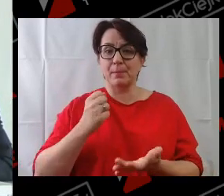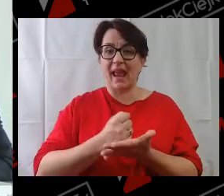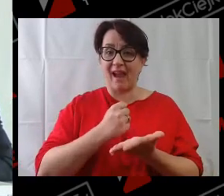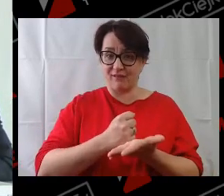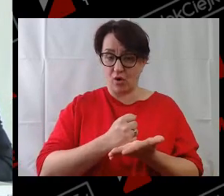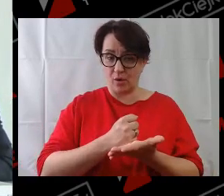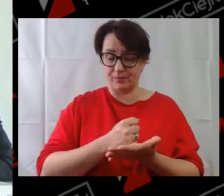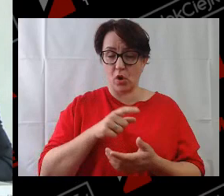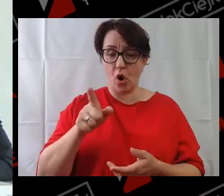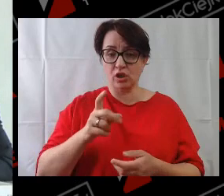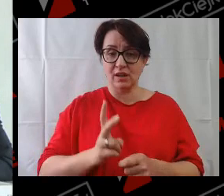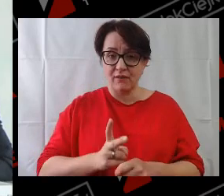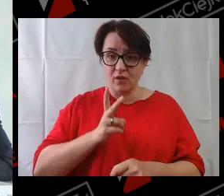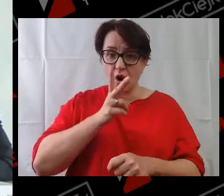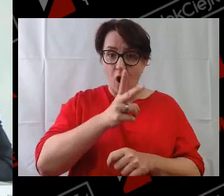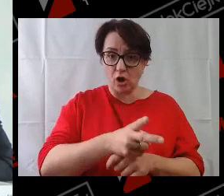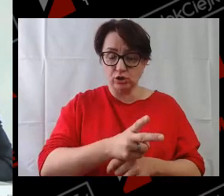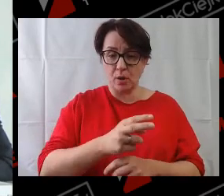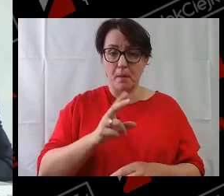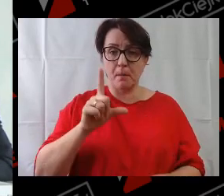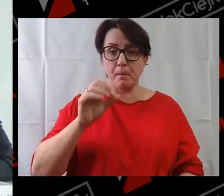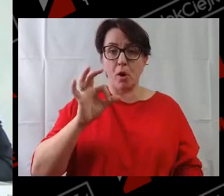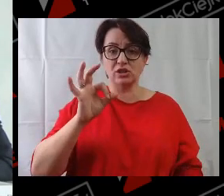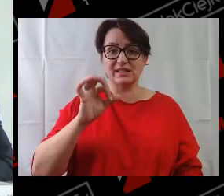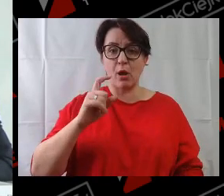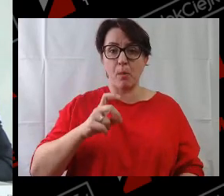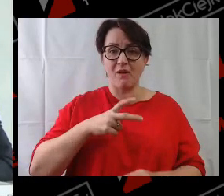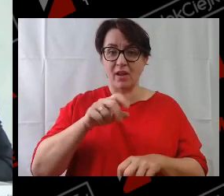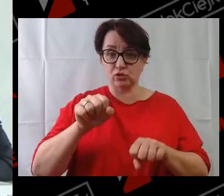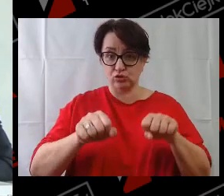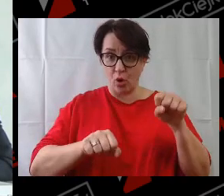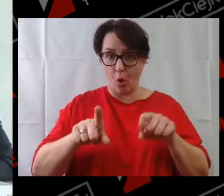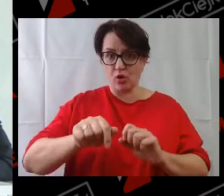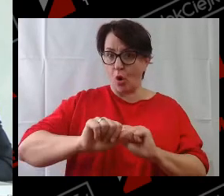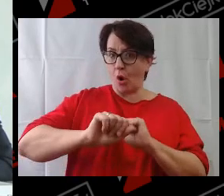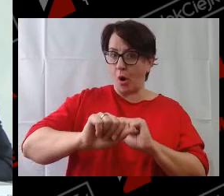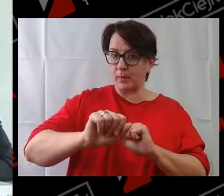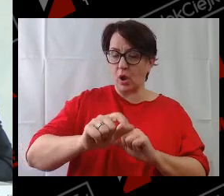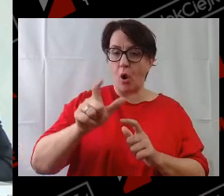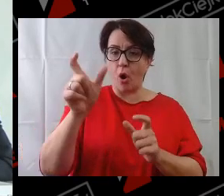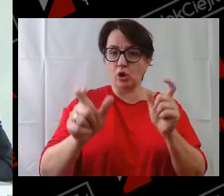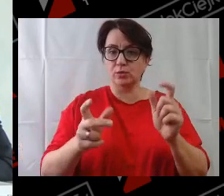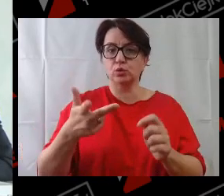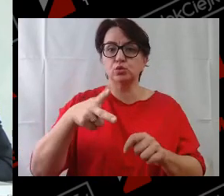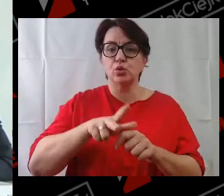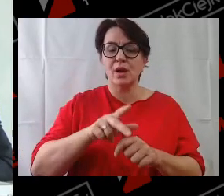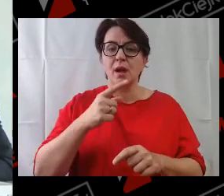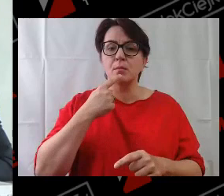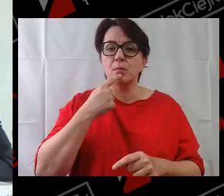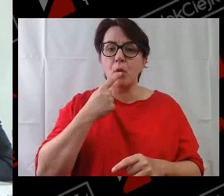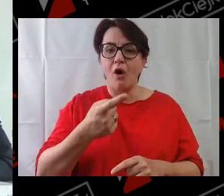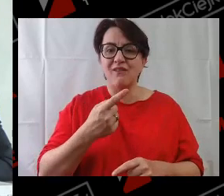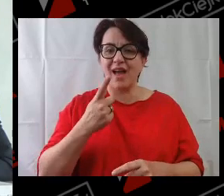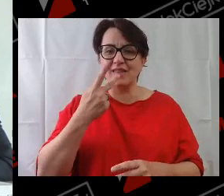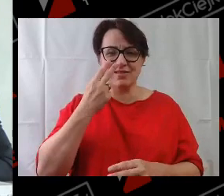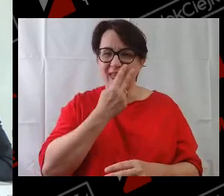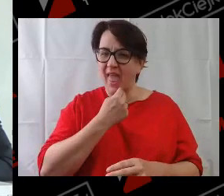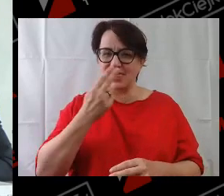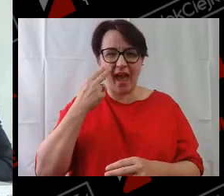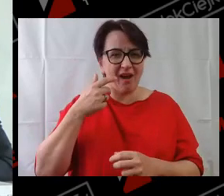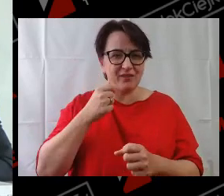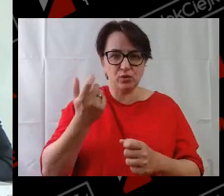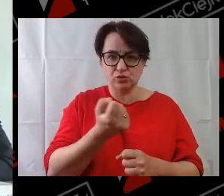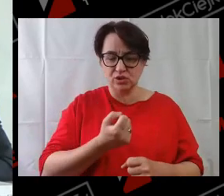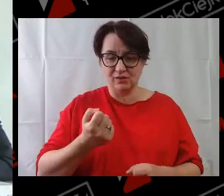wstępują do postępowań i bronią osób które są osoby które